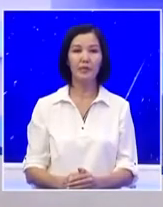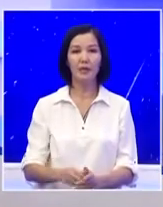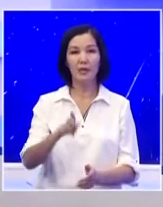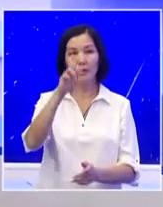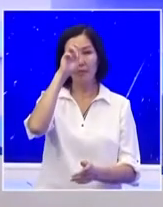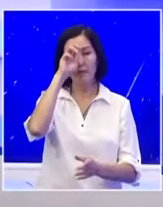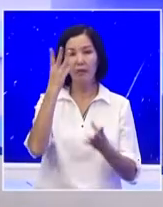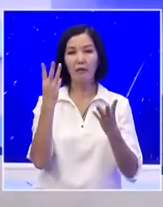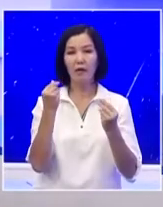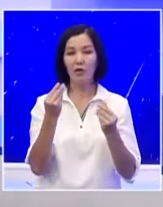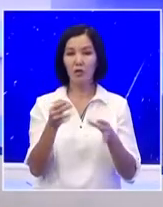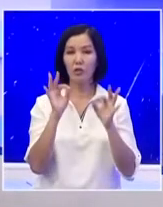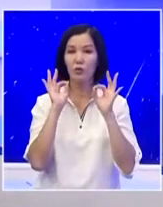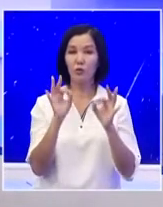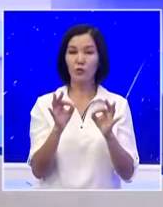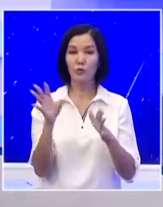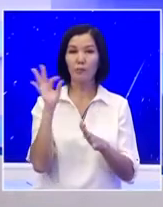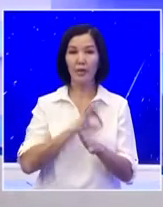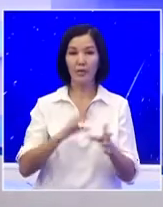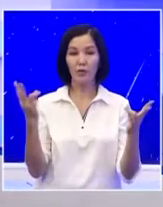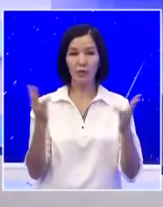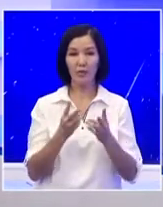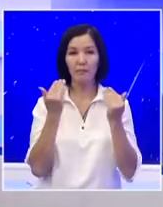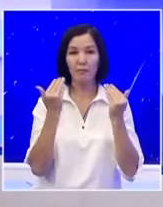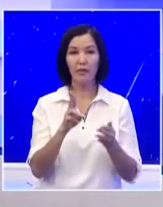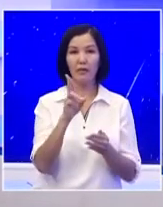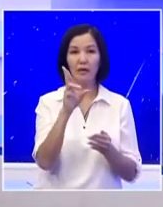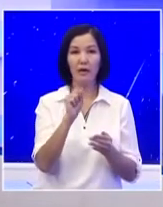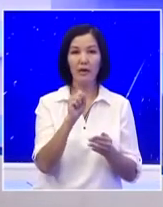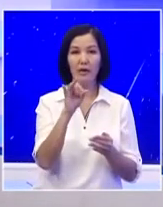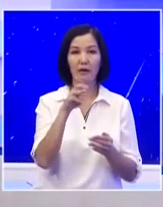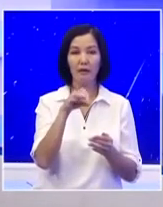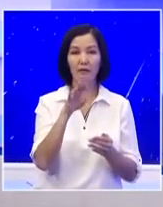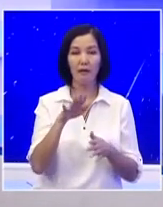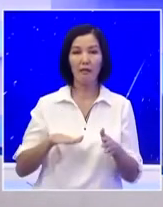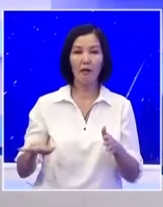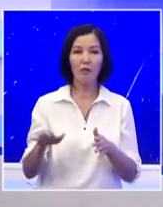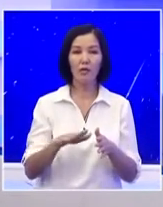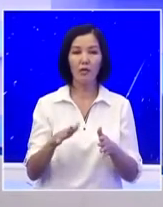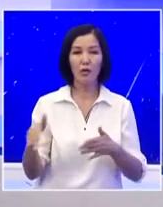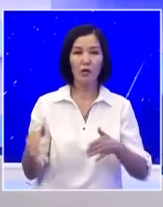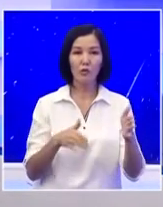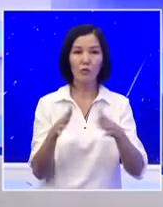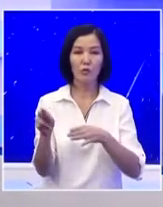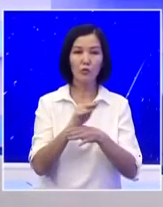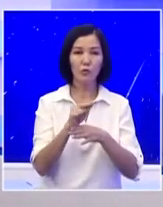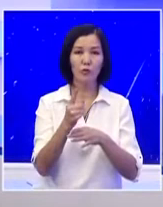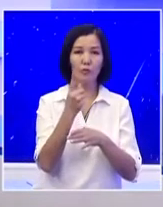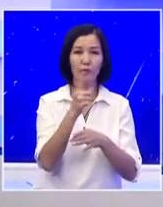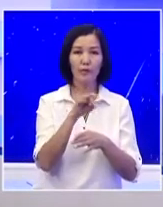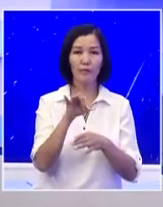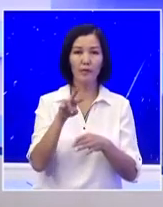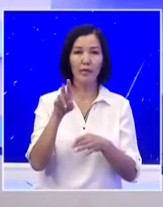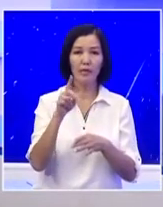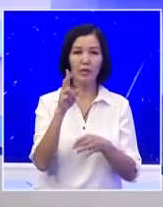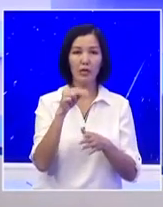Өзгеде жаңалықтар. Қазына қаражаты тиімді игерілуі тиіс. Биыл Қаратал ауданында жол жөндеу жұмыстарына бюджеттен 1